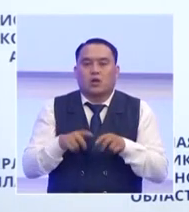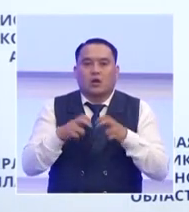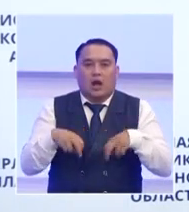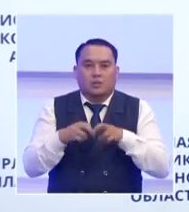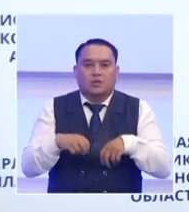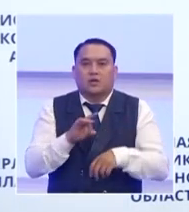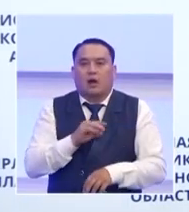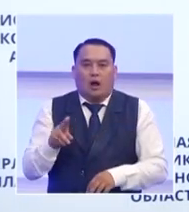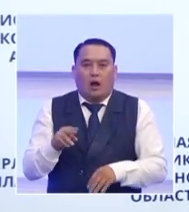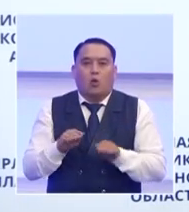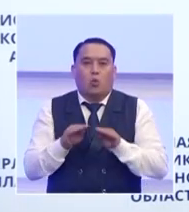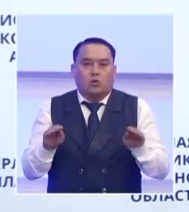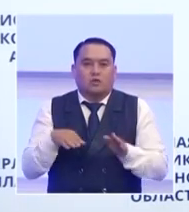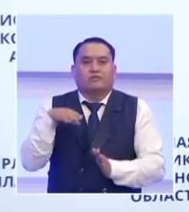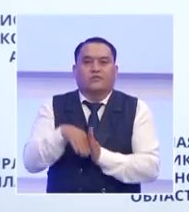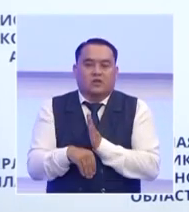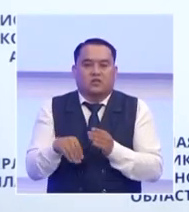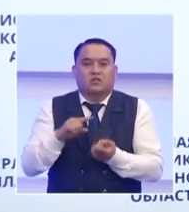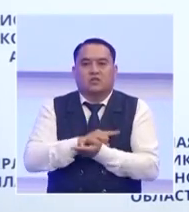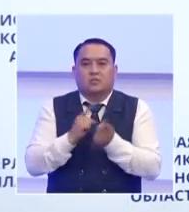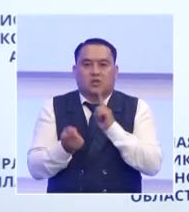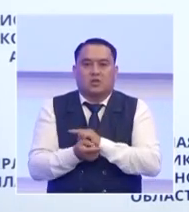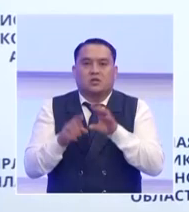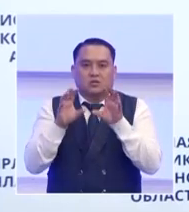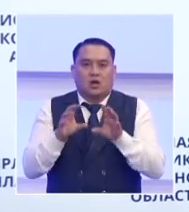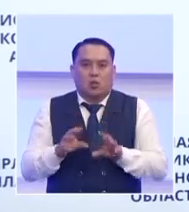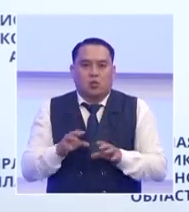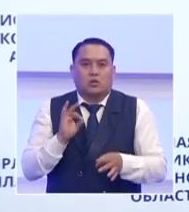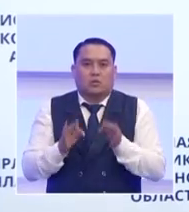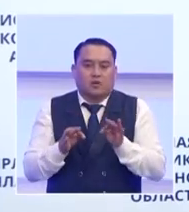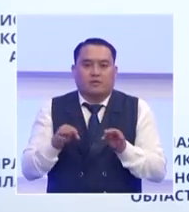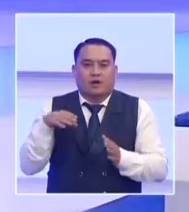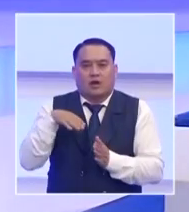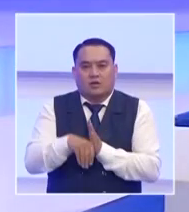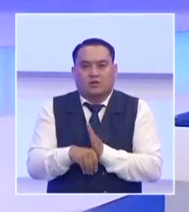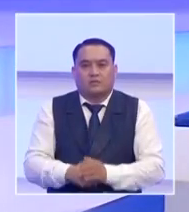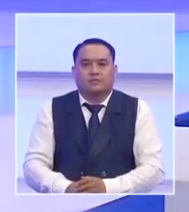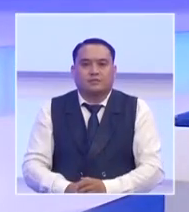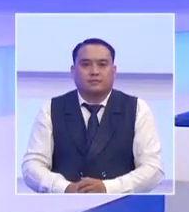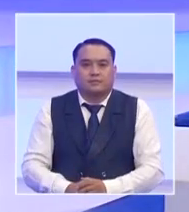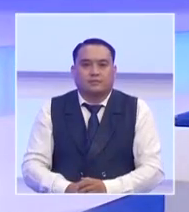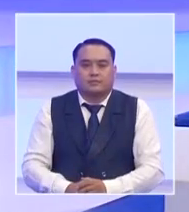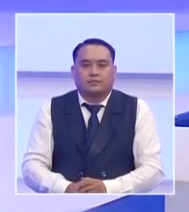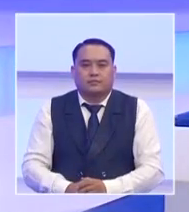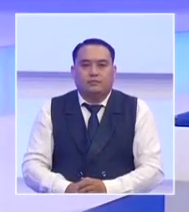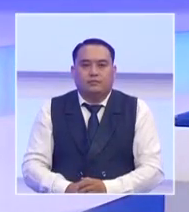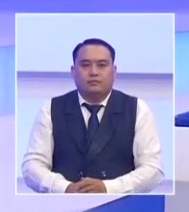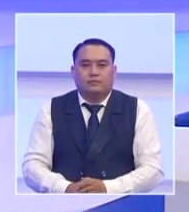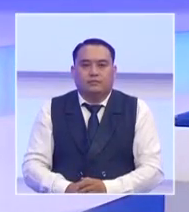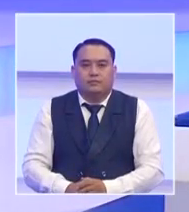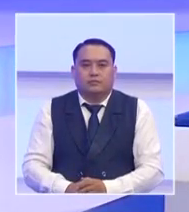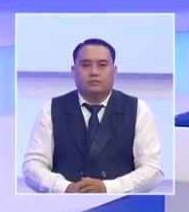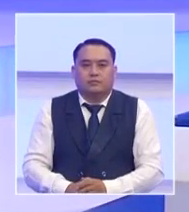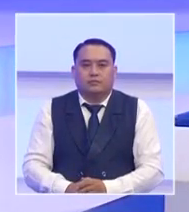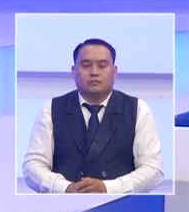на республиканском уровне для лечения точных изменений в законодательные и нормативные акты все в одном в